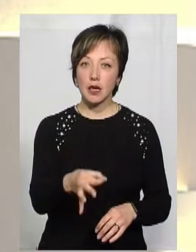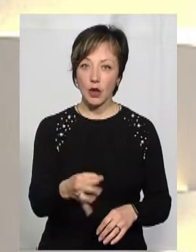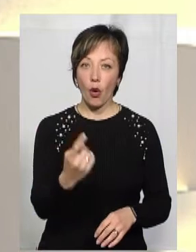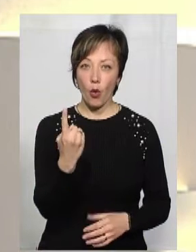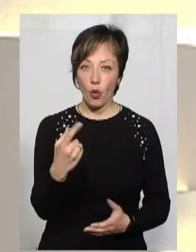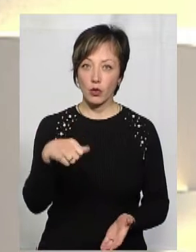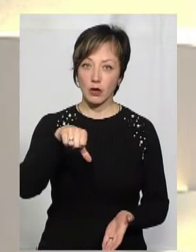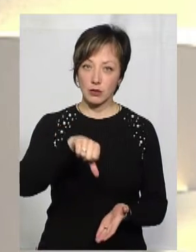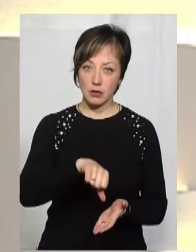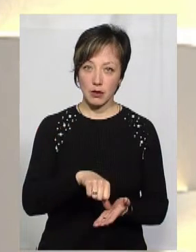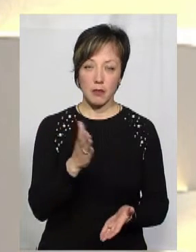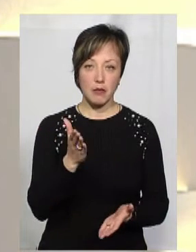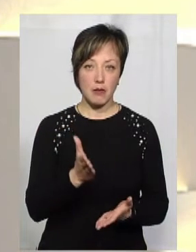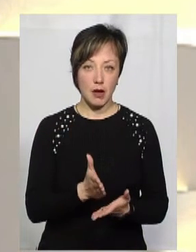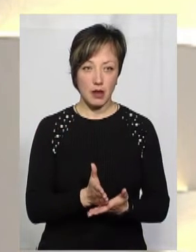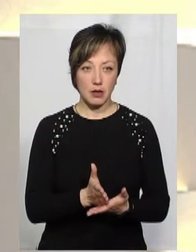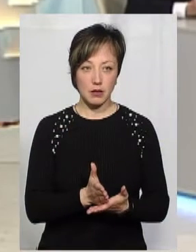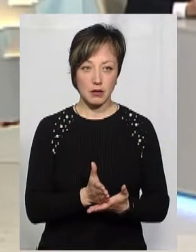одна з фігуранток мала там